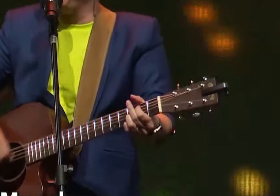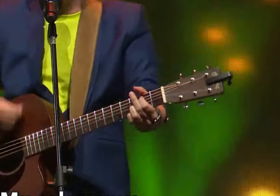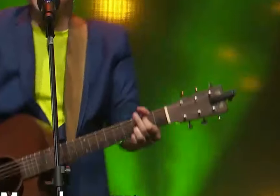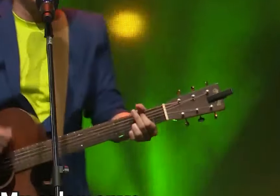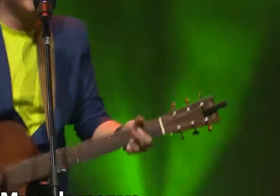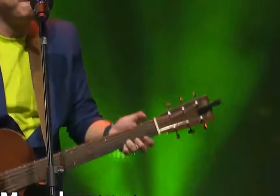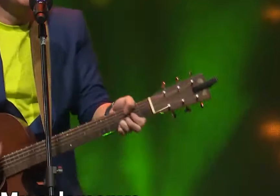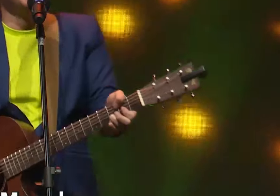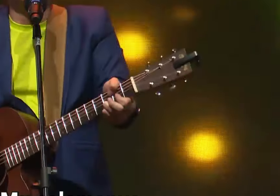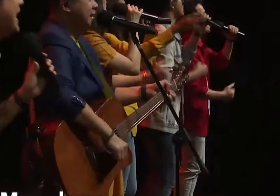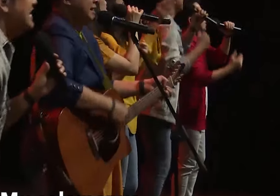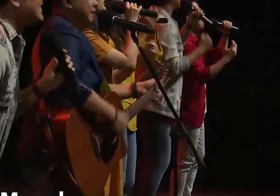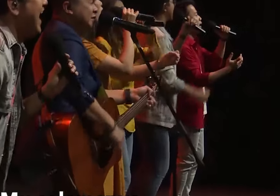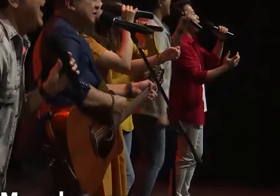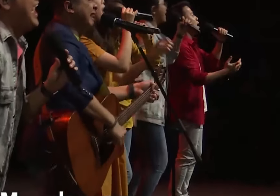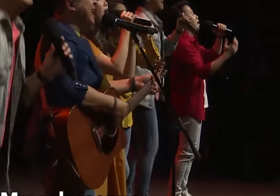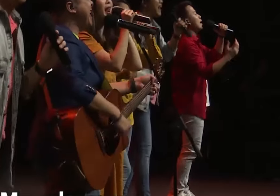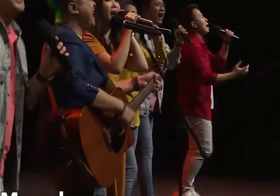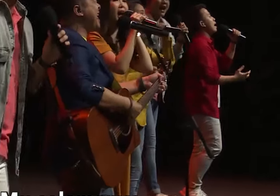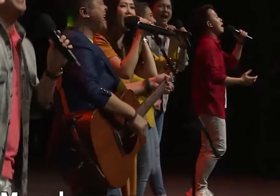aku milikmu